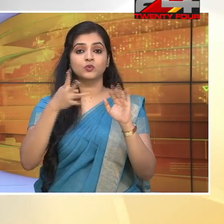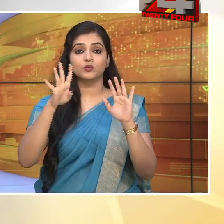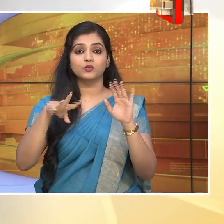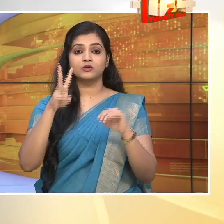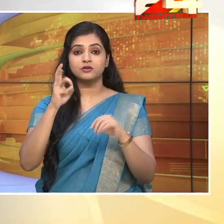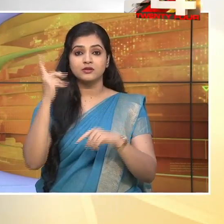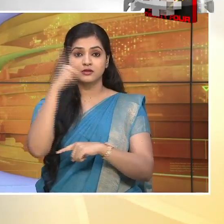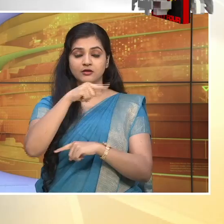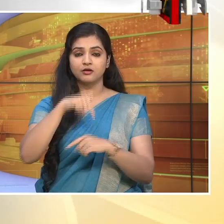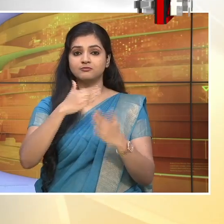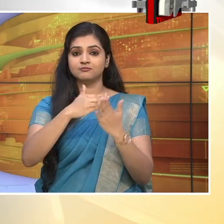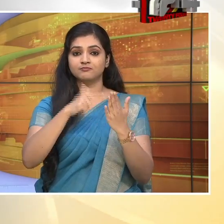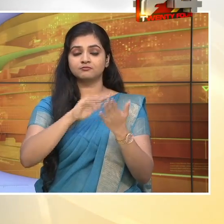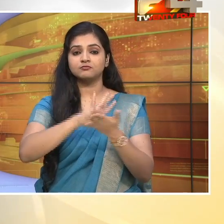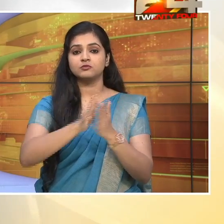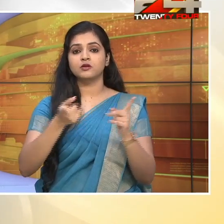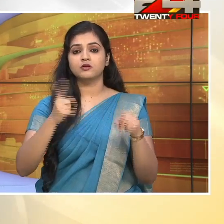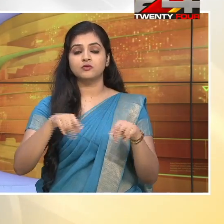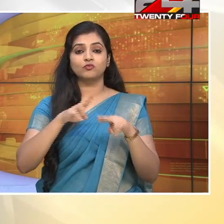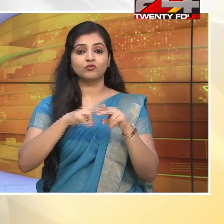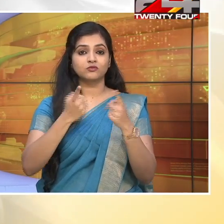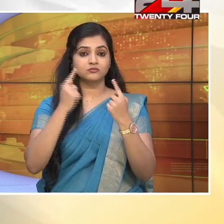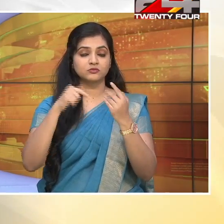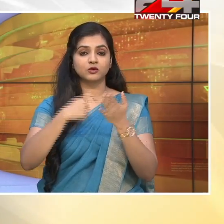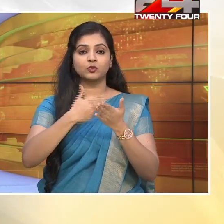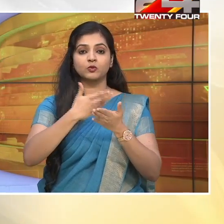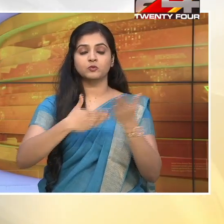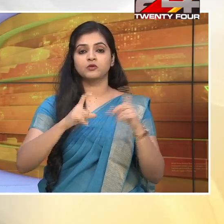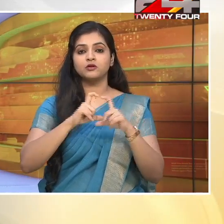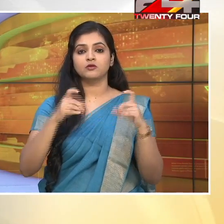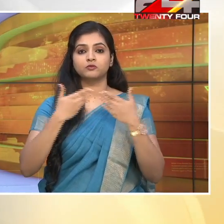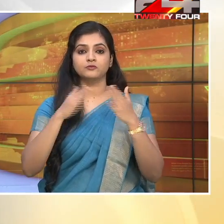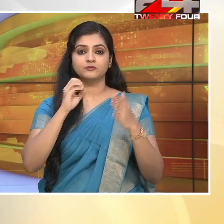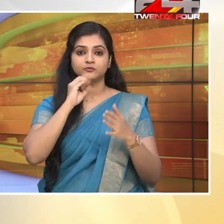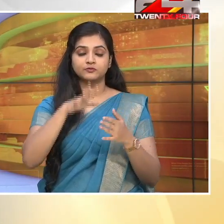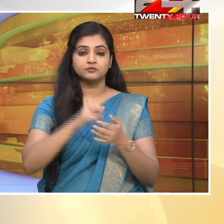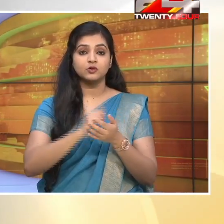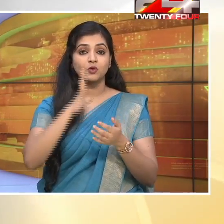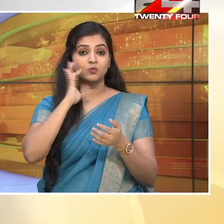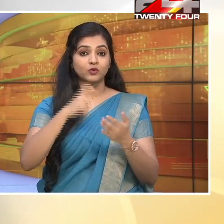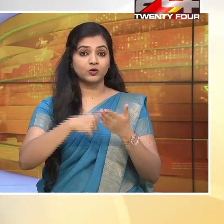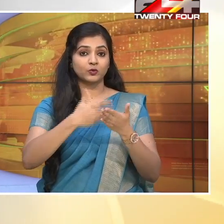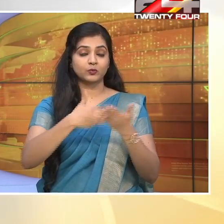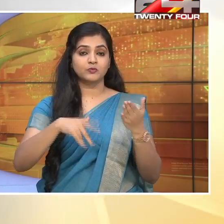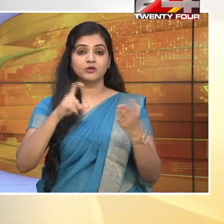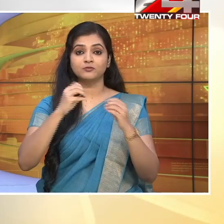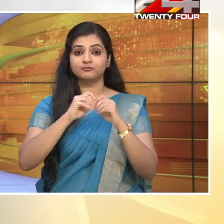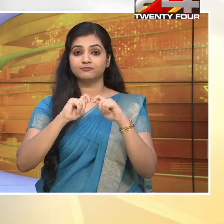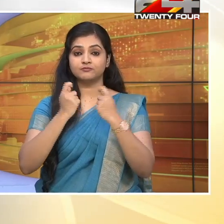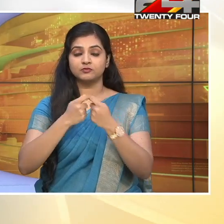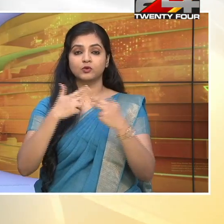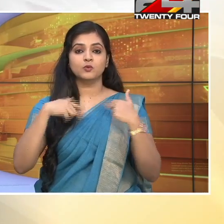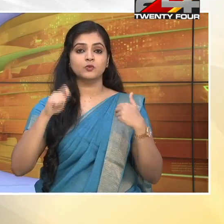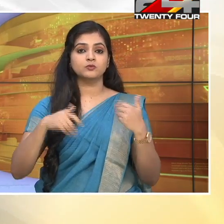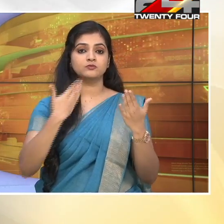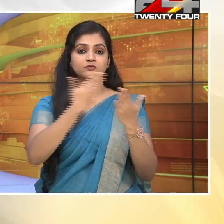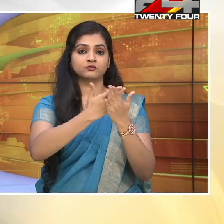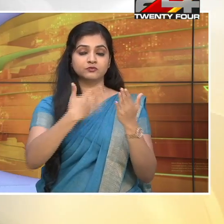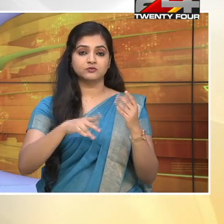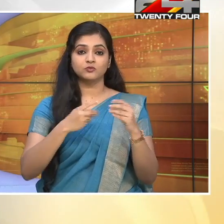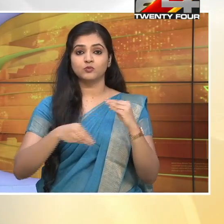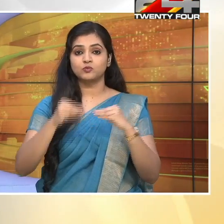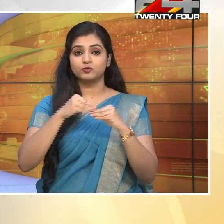29-30 തീയതികളിലാണ് വിവരങ്ങൾ നശിപ്പിച്ചതെന്നും ഫോറൻസിക് റിപ്പോർട്ട് വ്യക്തമാക്കുന്നുണ്ട്. നിർണായക റിപ്പോർട്ട് ക്രൈംബ്രാഞ്ച് കോടതിയിൽ സമർപ്പിച്ചു. എസ്